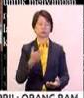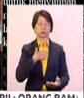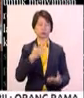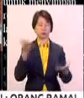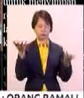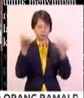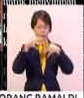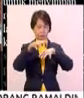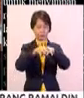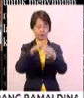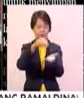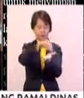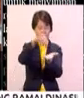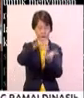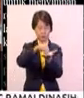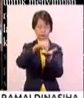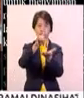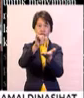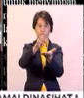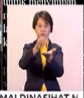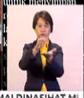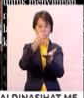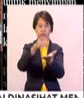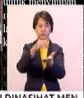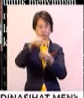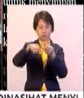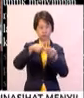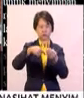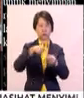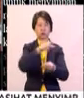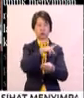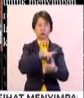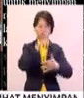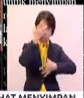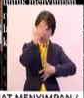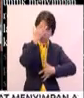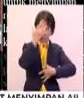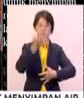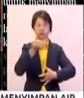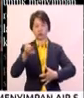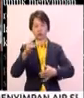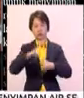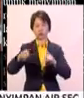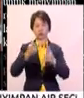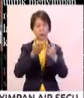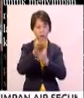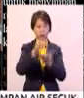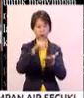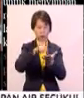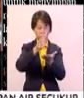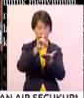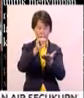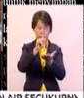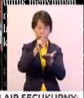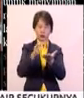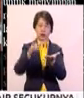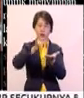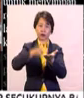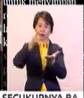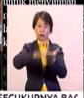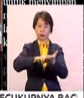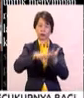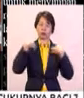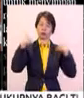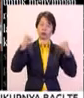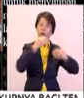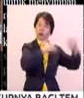akan berintegrasi dengan sistem maklumat pesakit fasiliti dan melaluinya, rekod-rekod kesihatan